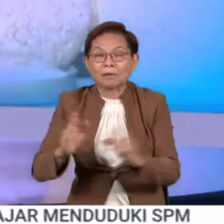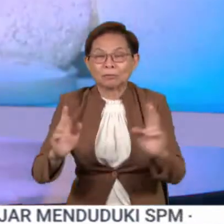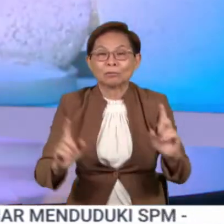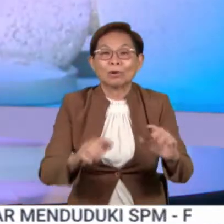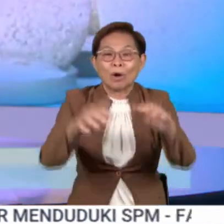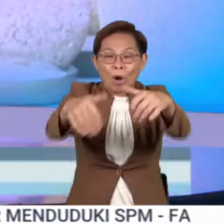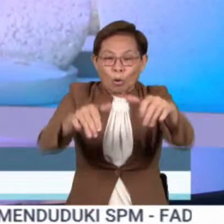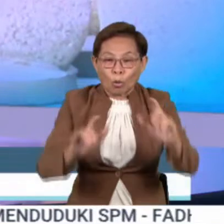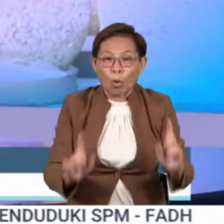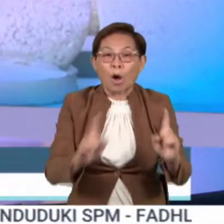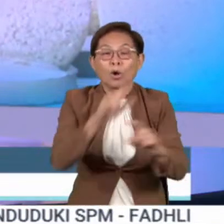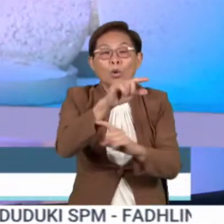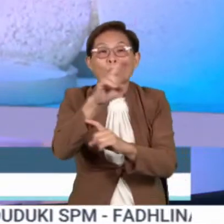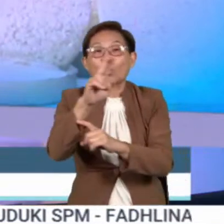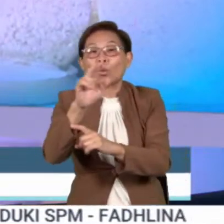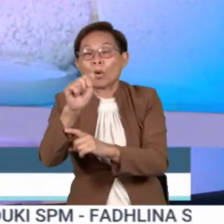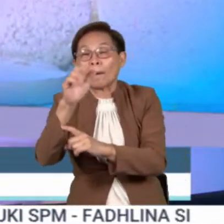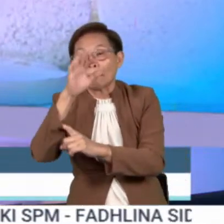22